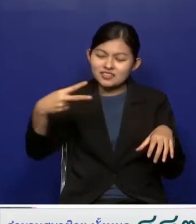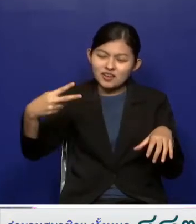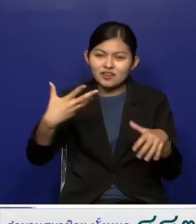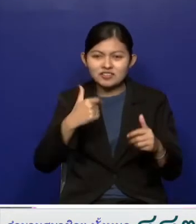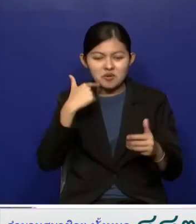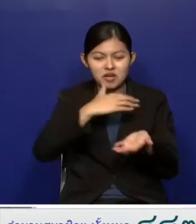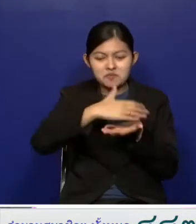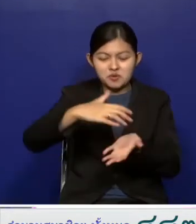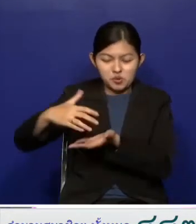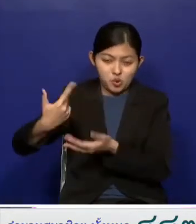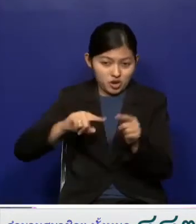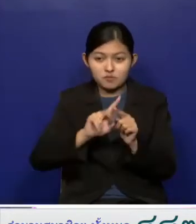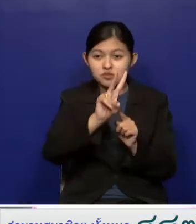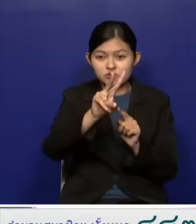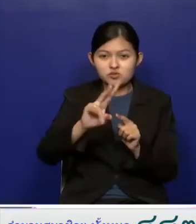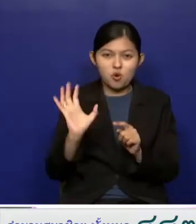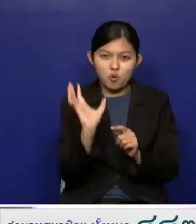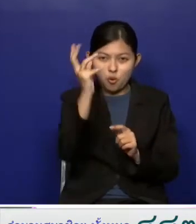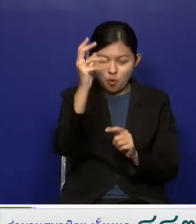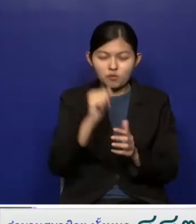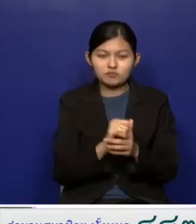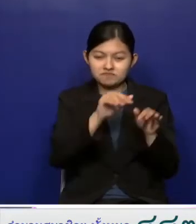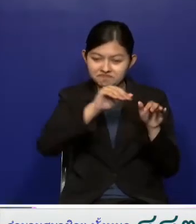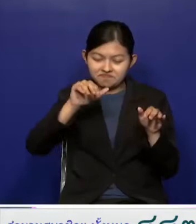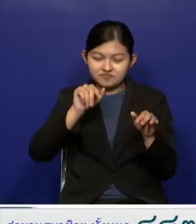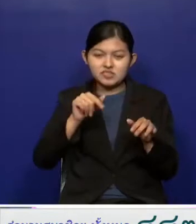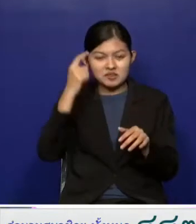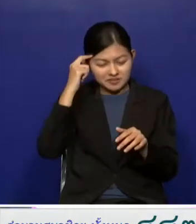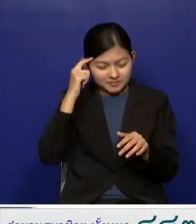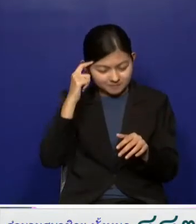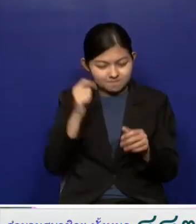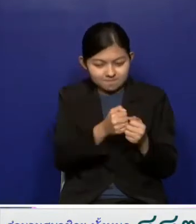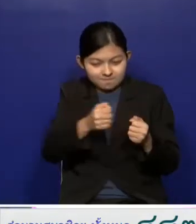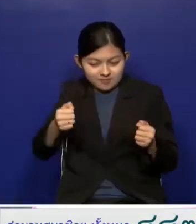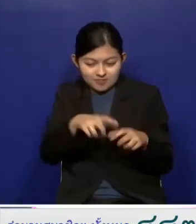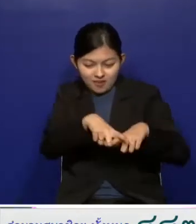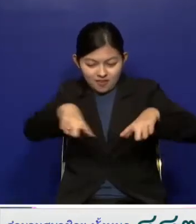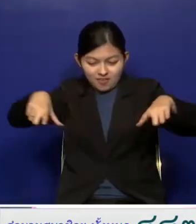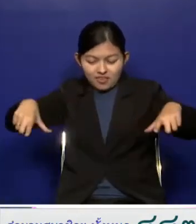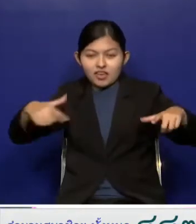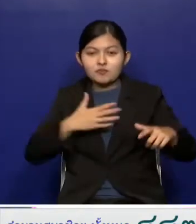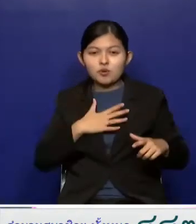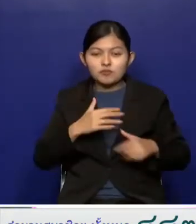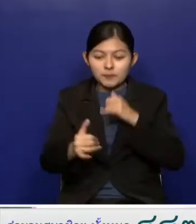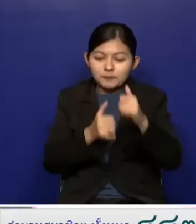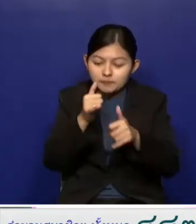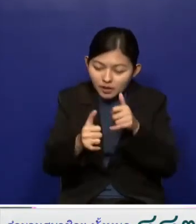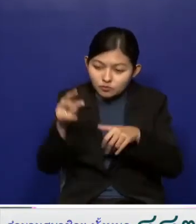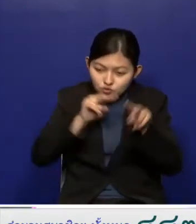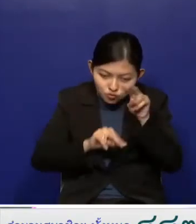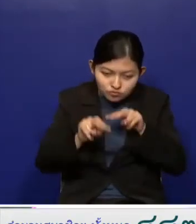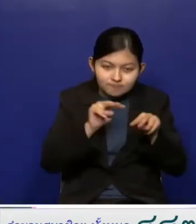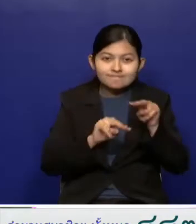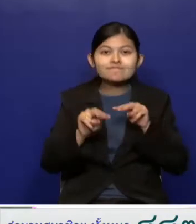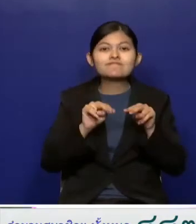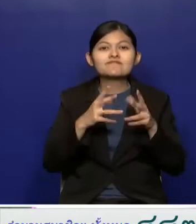อันดับ2ของโลกครับเขาก็กำลังคิดอยากจะขยายนะครับผมได้ไปตรวจเยี่ยมนะครับก็พูดคุย